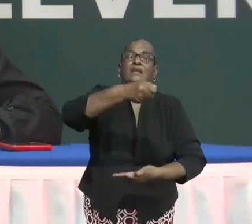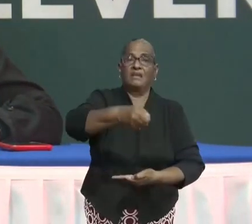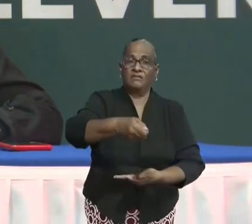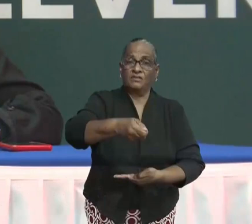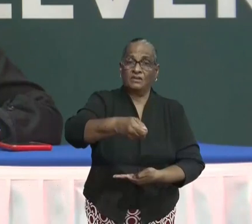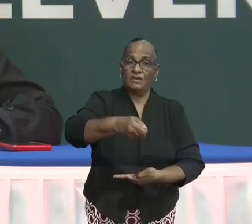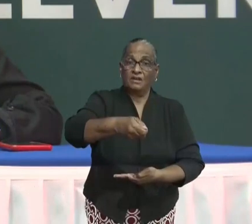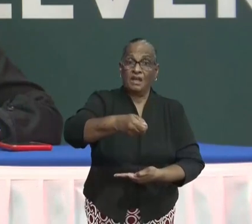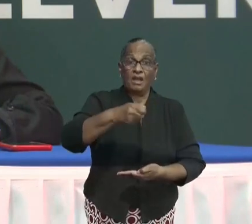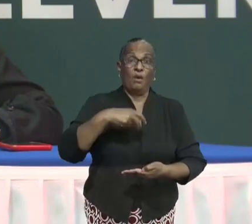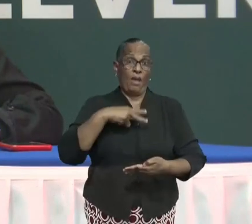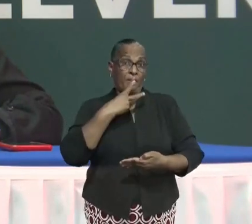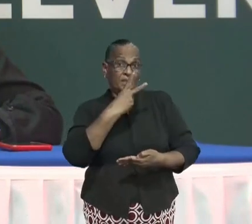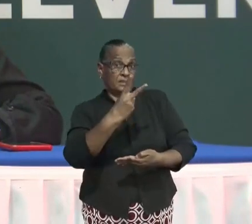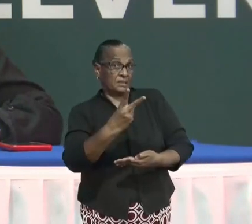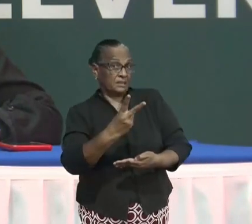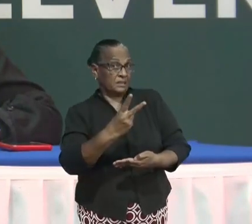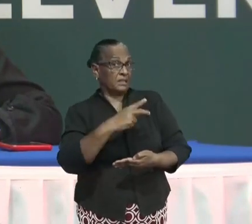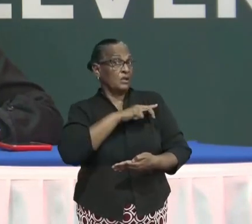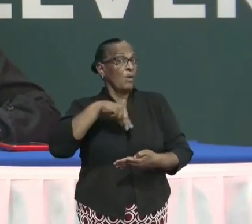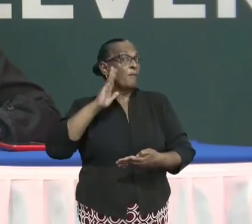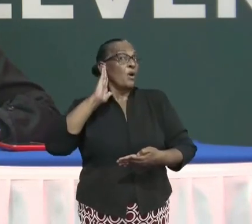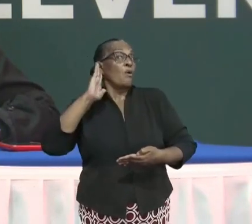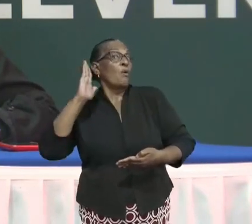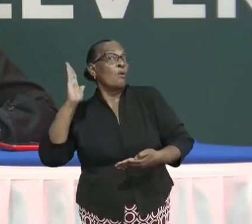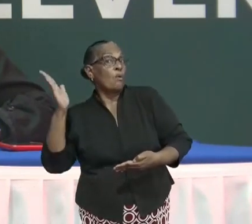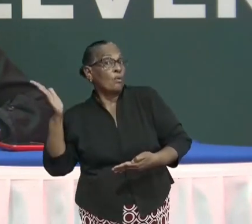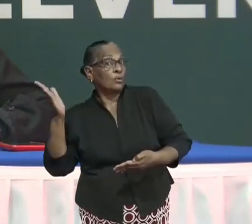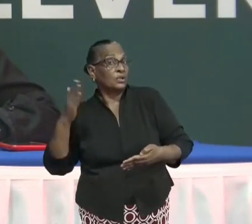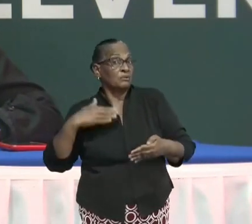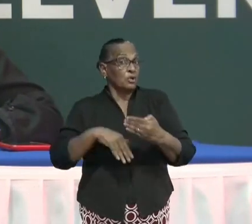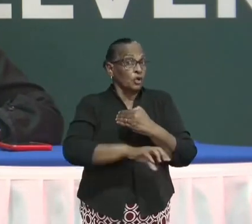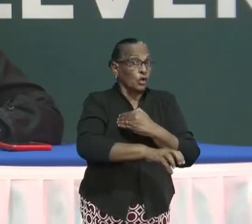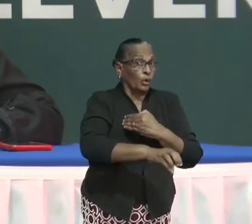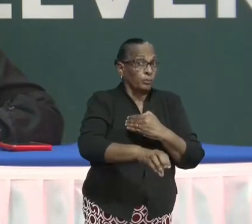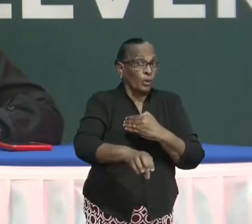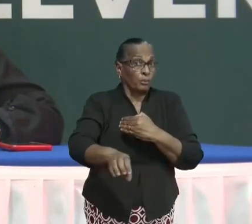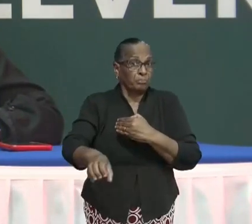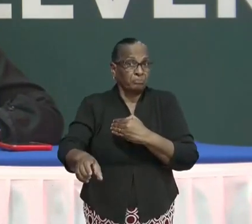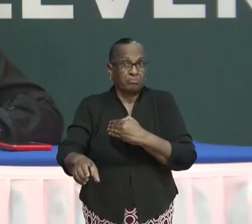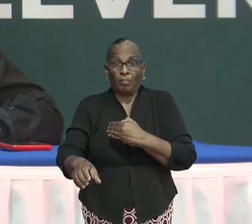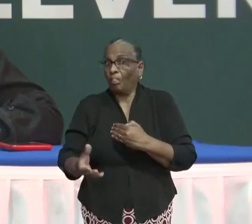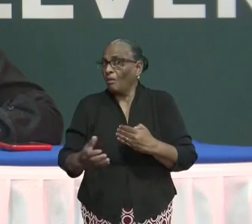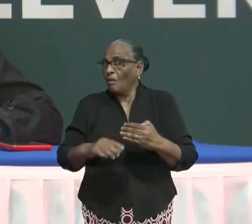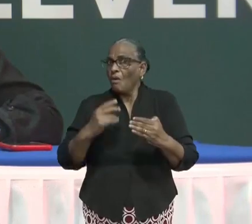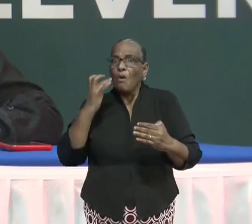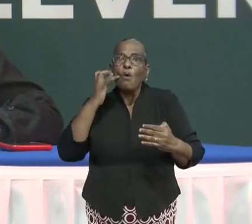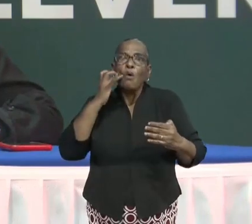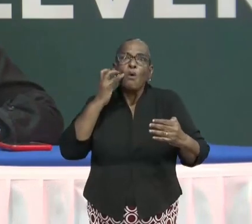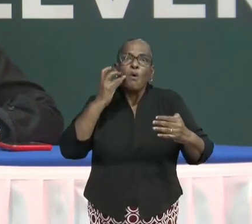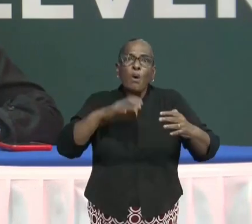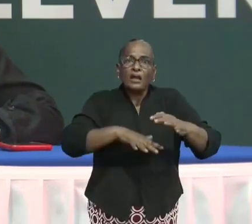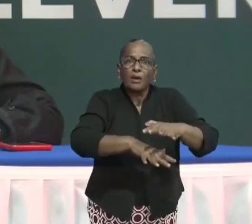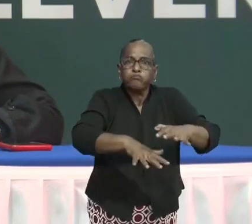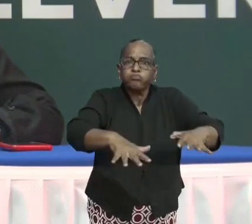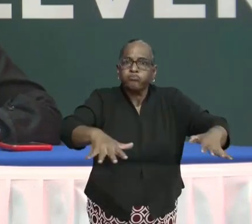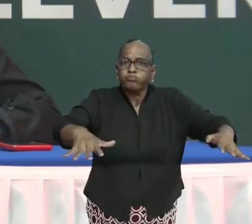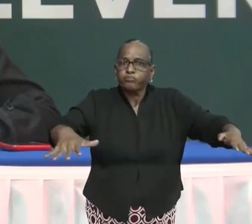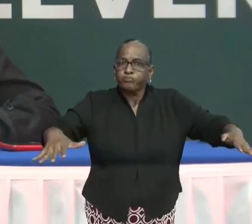jere dat en u zien natuurlijk ook dat de dorpen de onder water en de sma actie jepi en a jepi dat